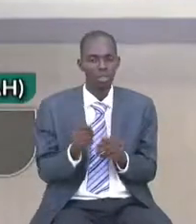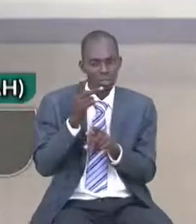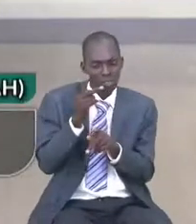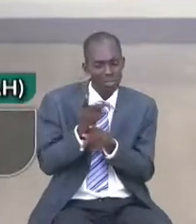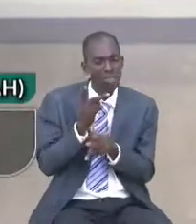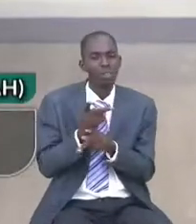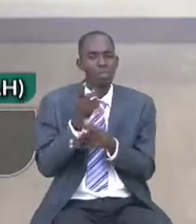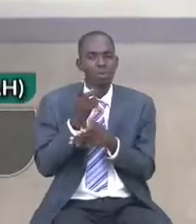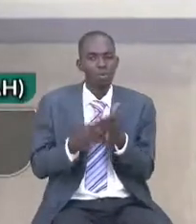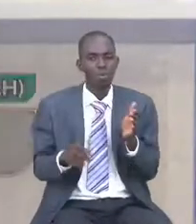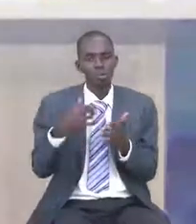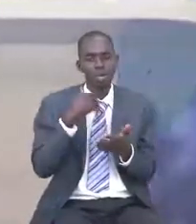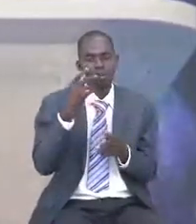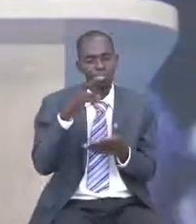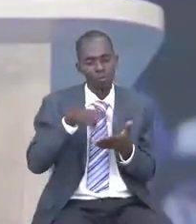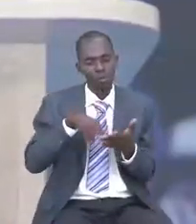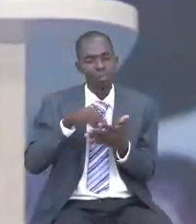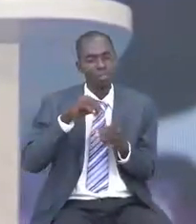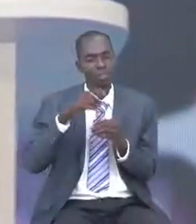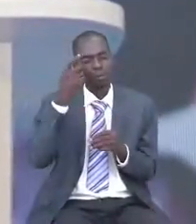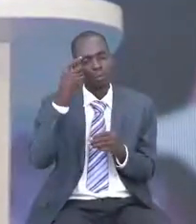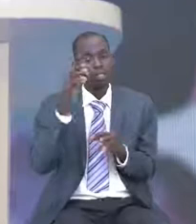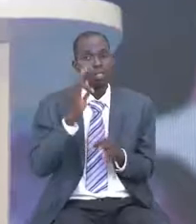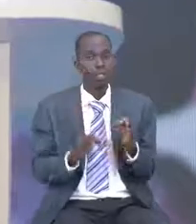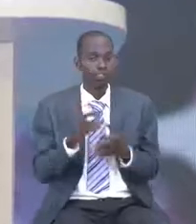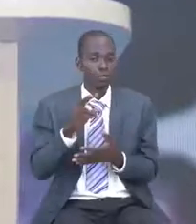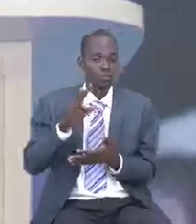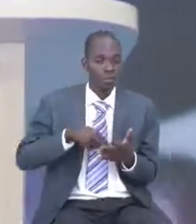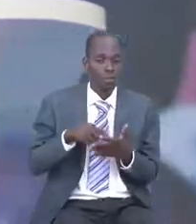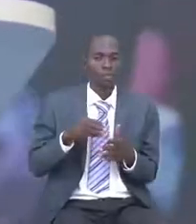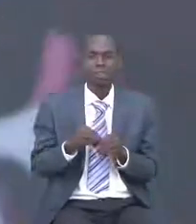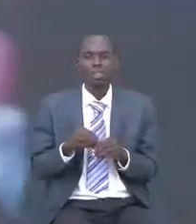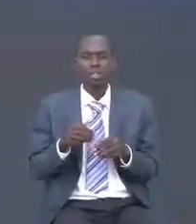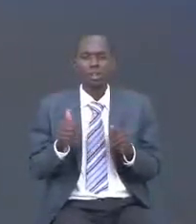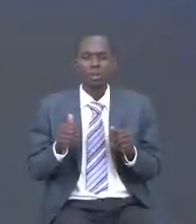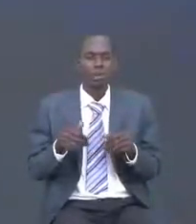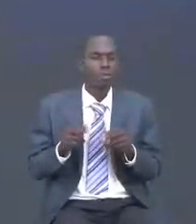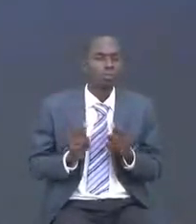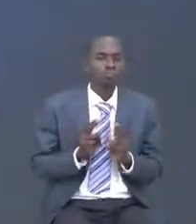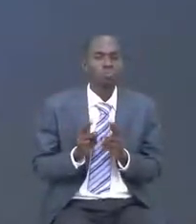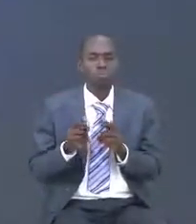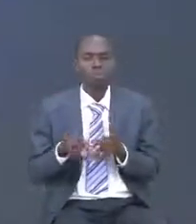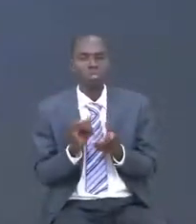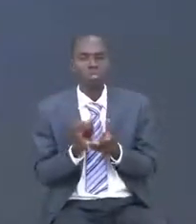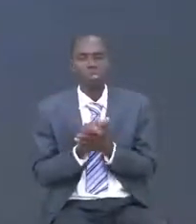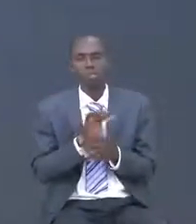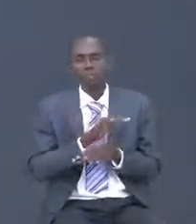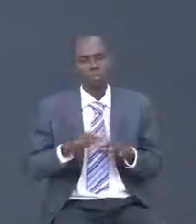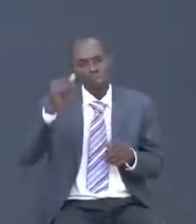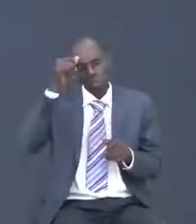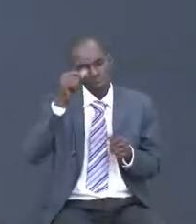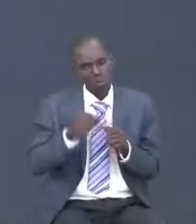Nous apprenons pour retenir ce que nous avons lu. Si vous lisez, et vous lisez de sorte